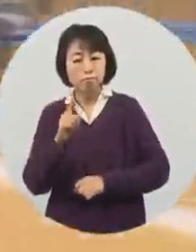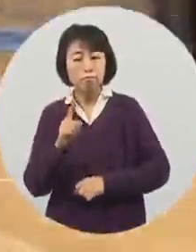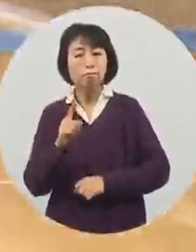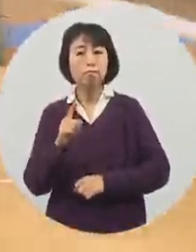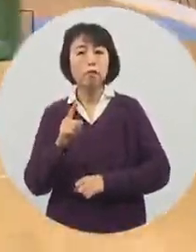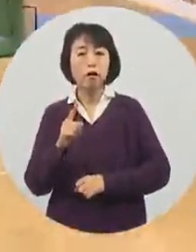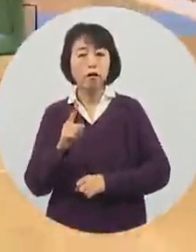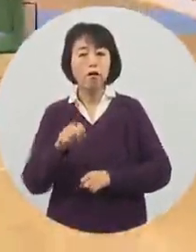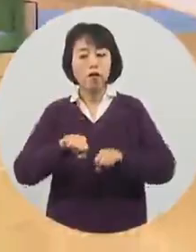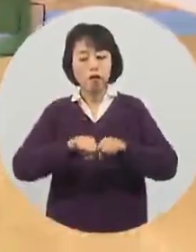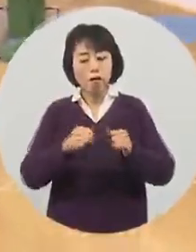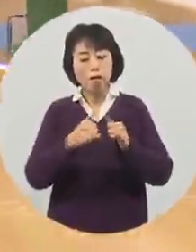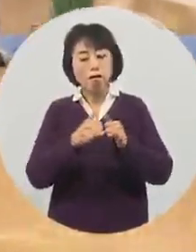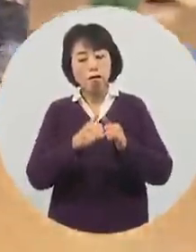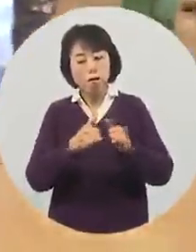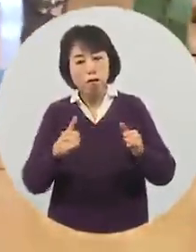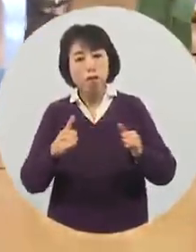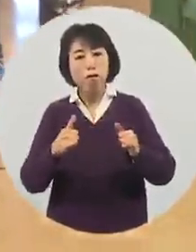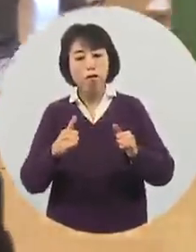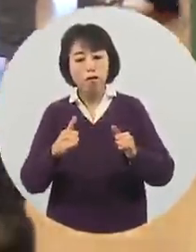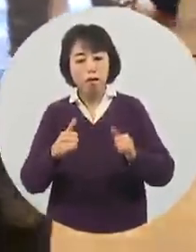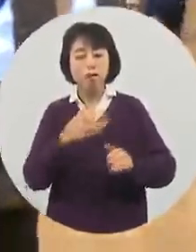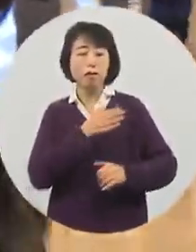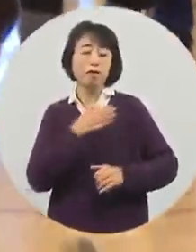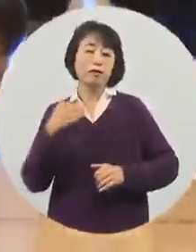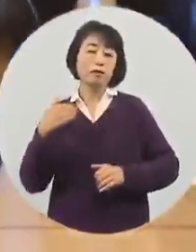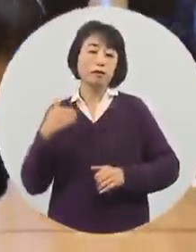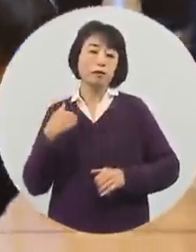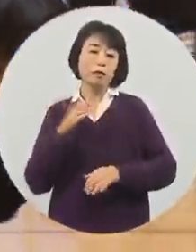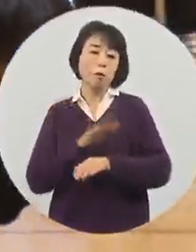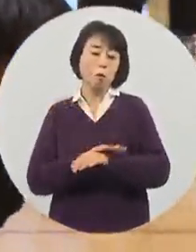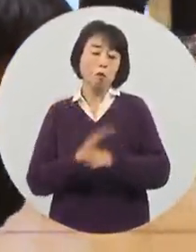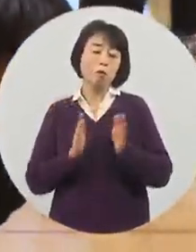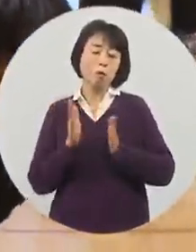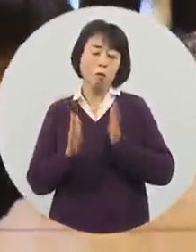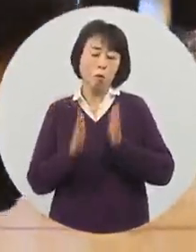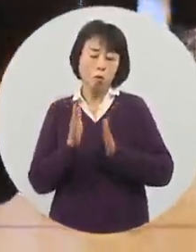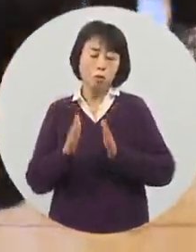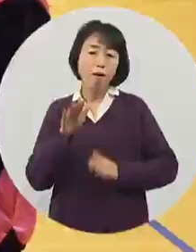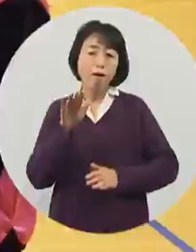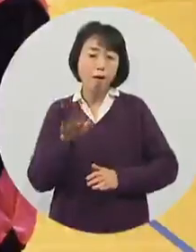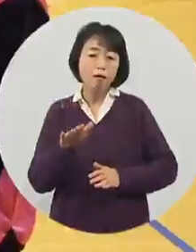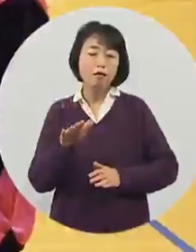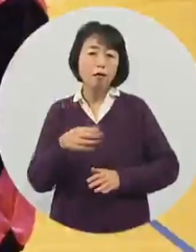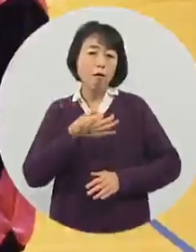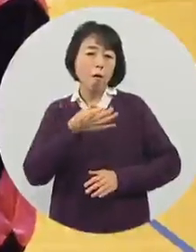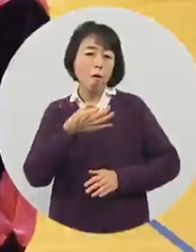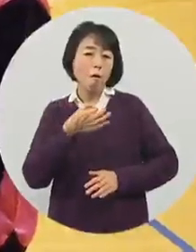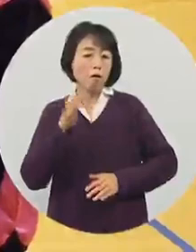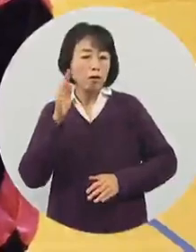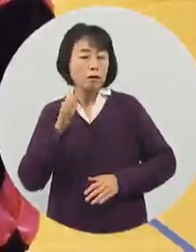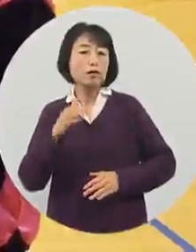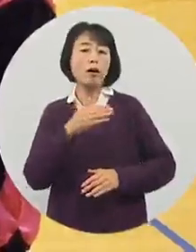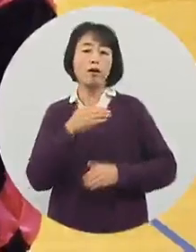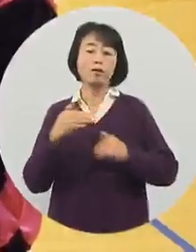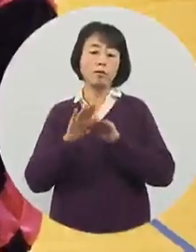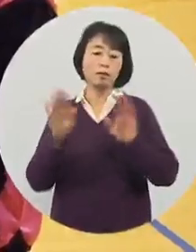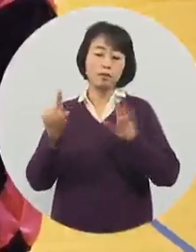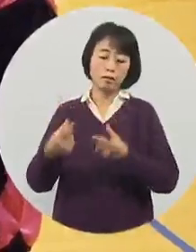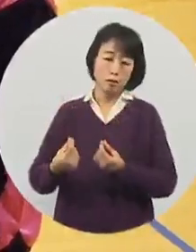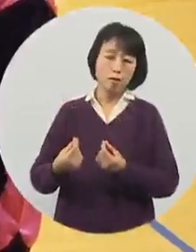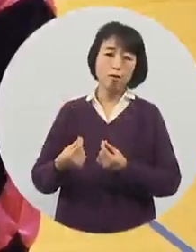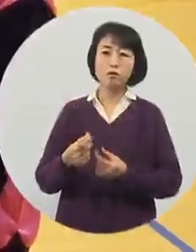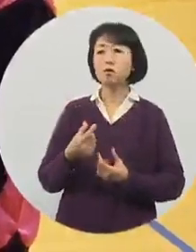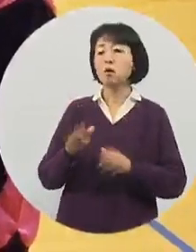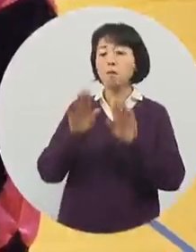そう、なんか障害の持った方でもできるっていうところの声から始まったんですね。 そうですね、もう本当にバリアフリーでもう本